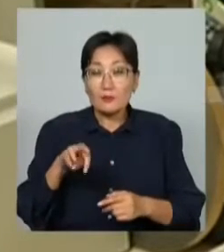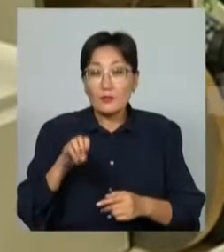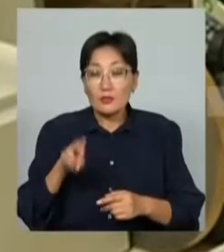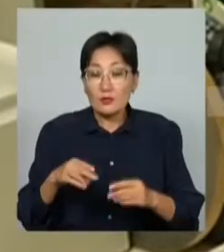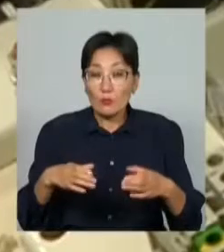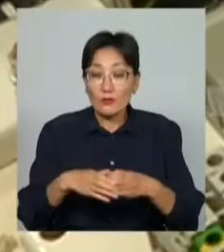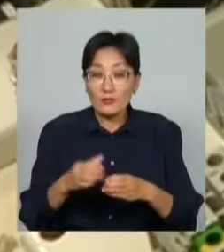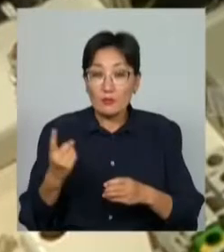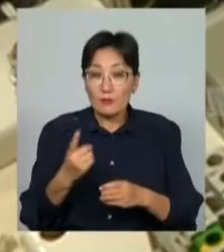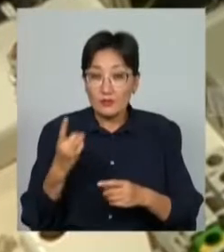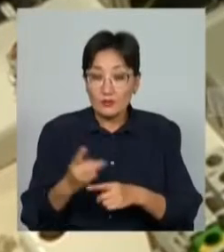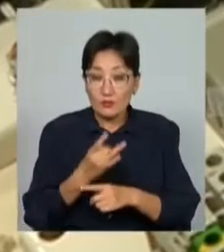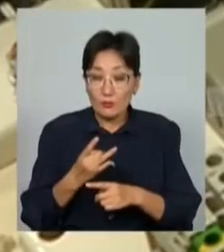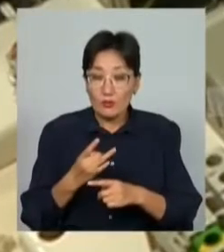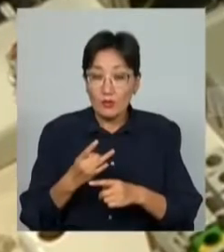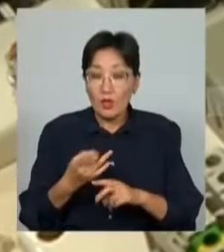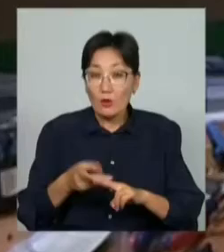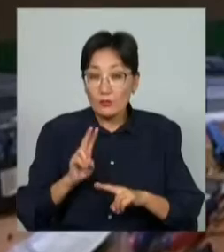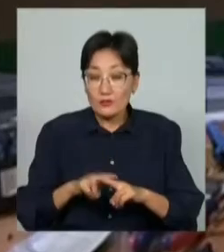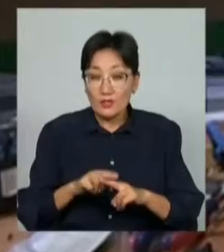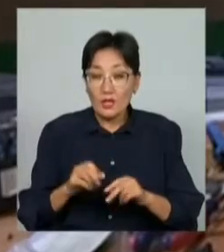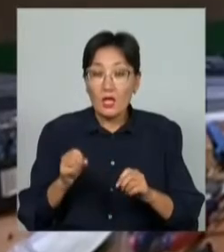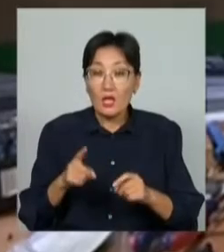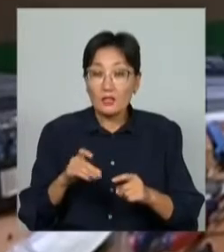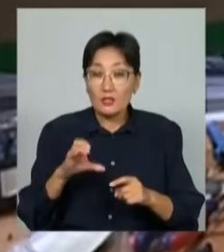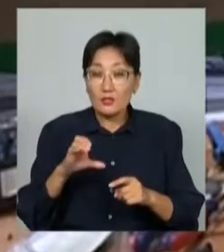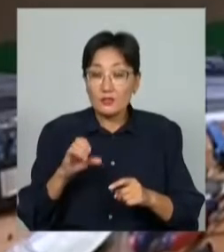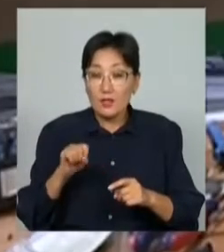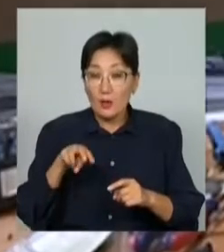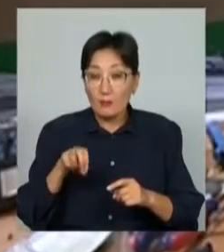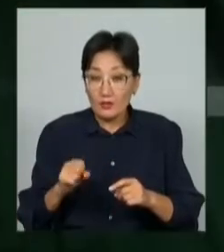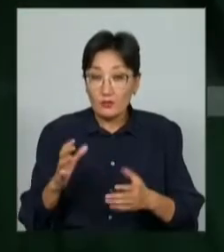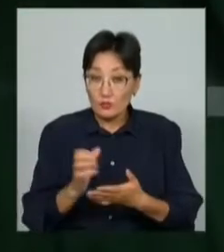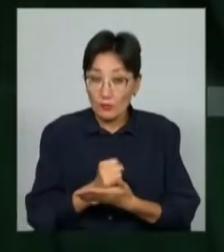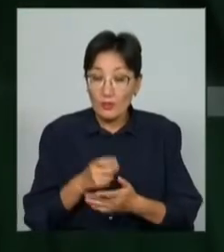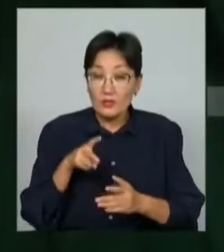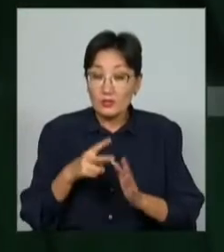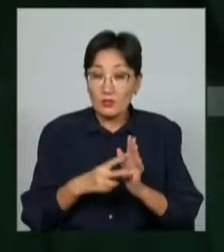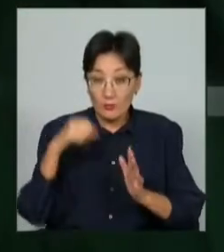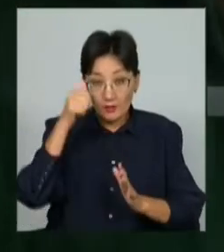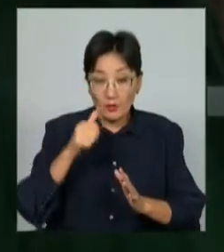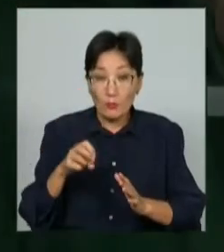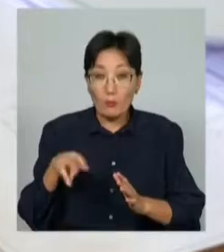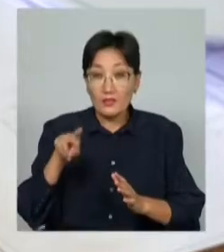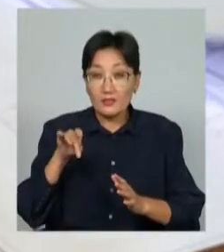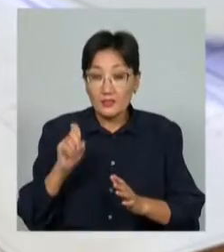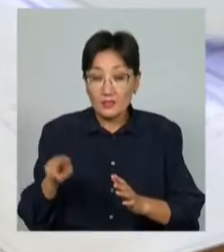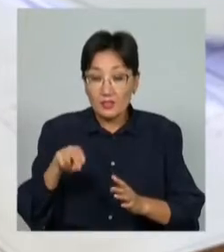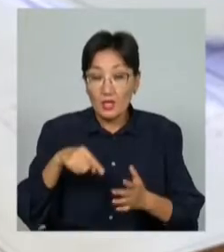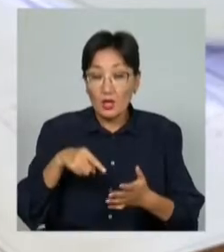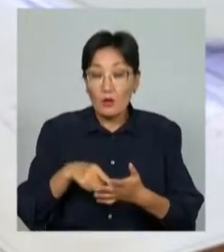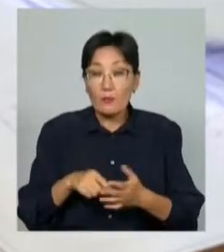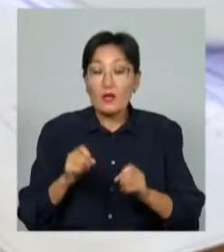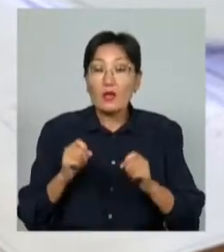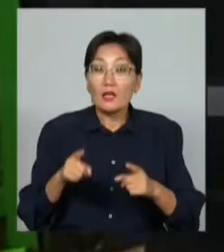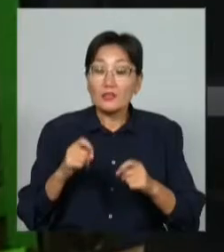үшін бұл бірінші рет алынған асу емес. Осыған дейін алтын сапа иелері атанған бұл компания 2007 жылы Мадрид қаласында алтын жұлдызбен